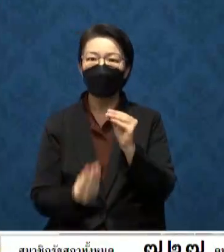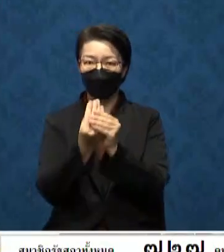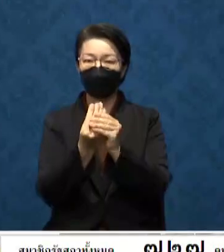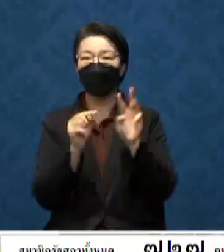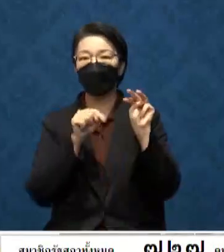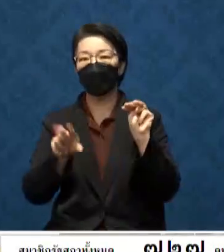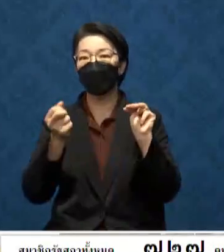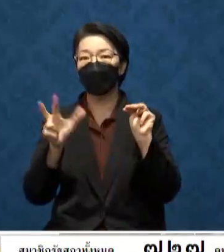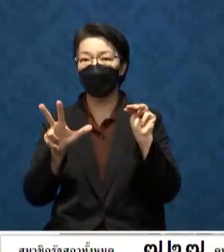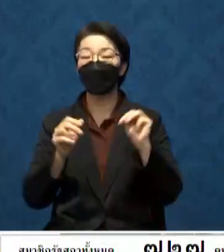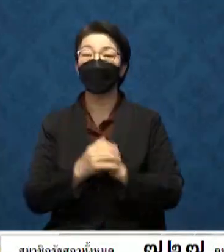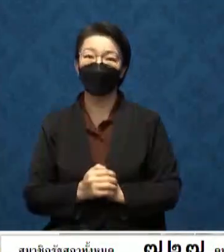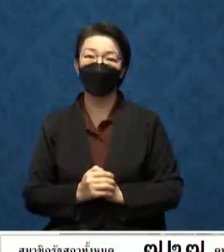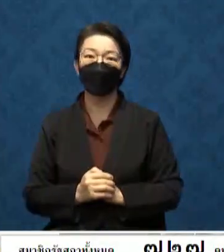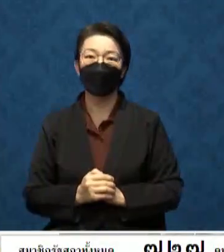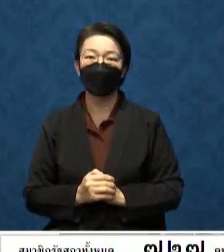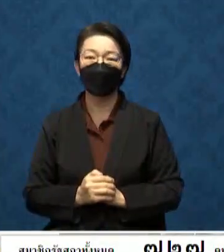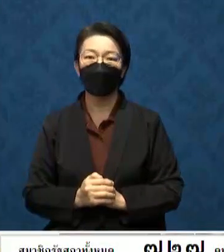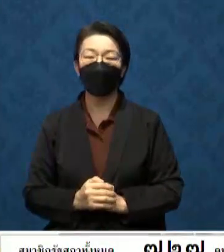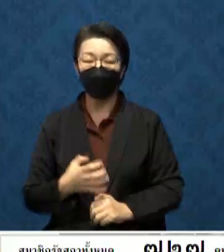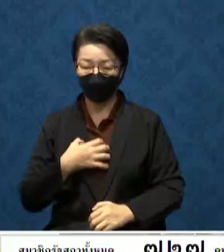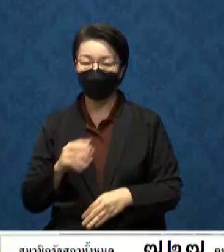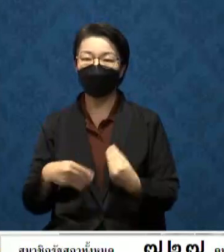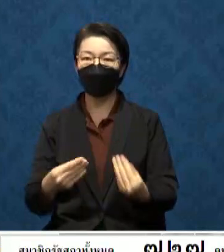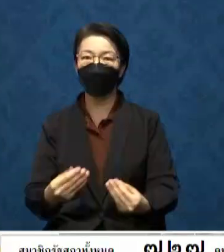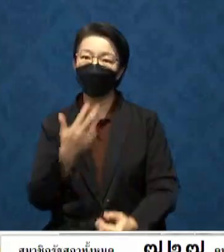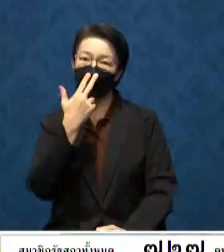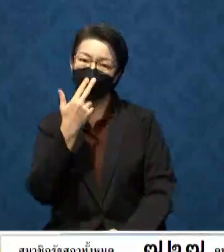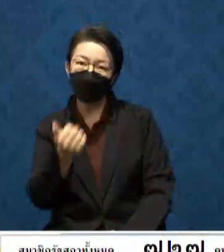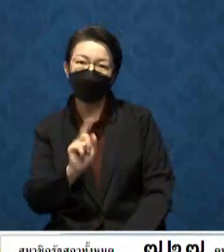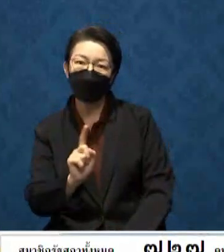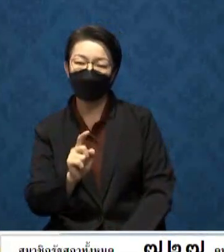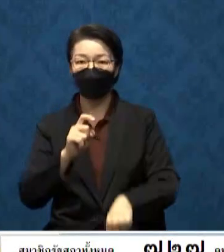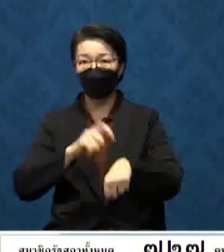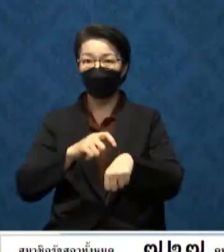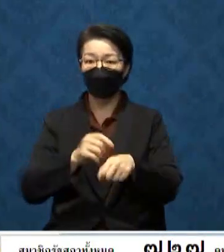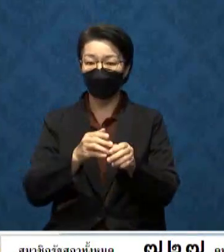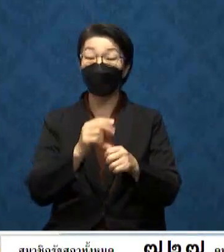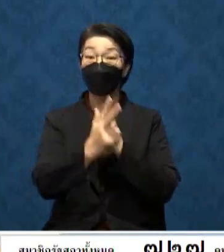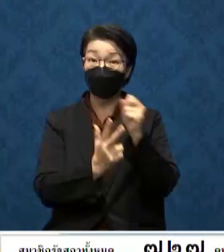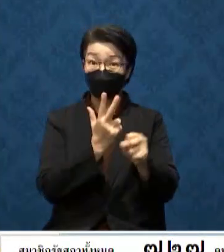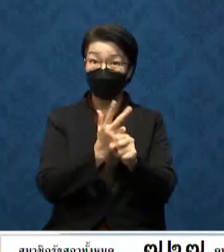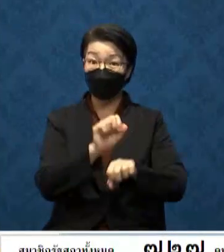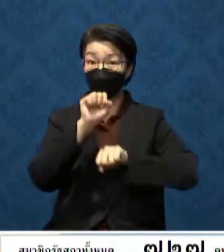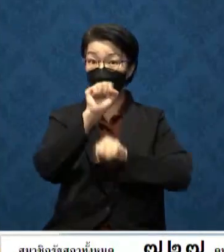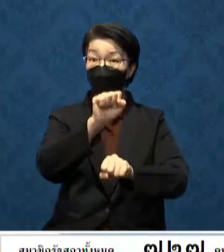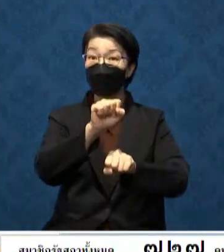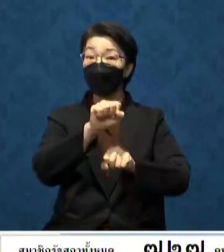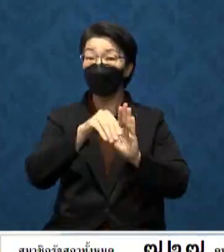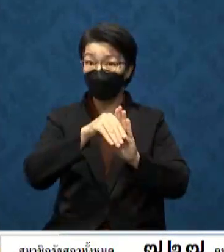13เพื่อให้เห็นได้ถึงว่าระยะเวลา3ปีแรกของกฎหมายฉบับนี้